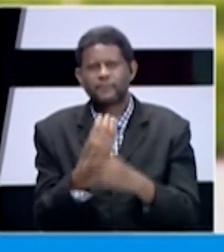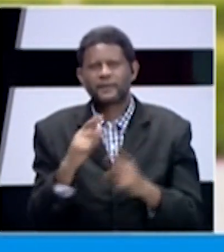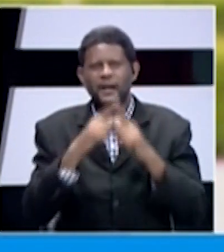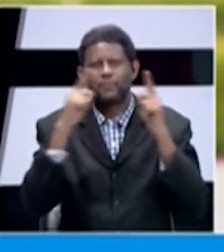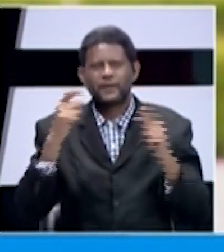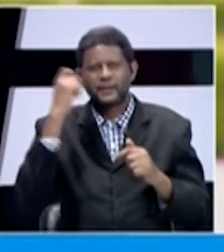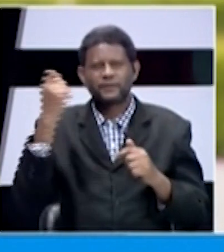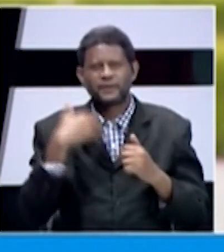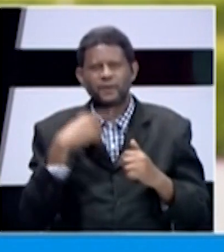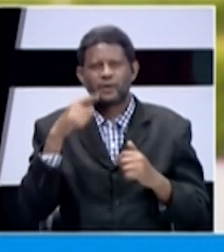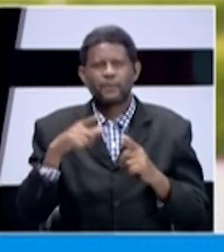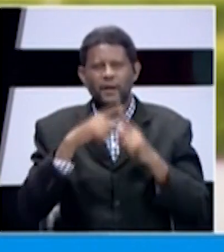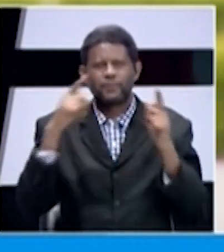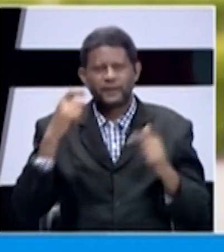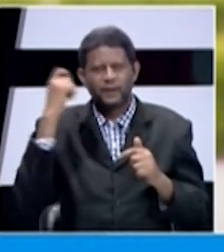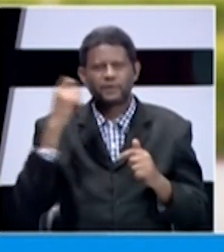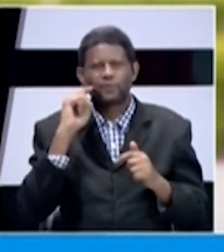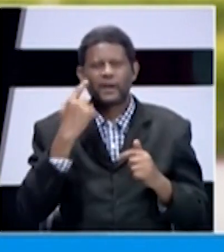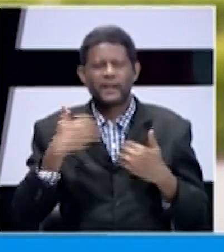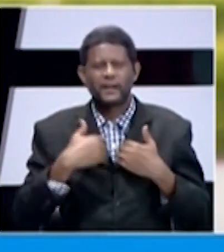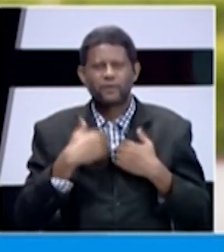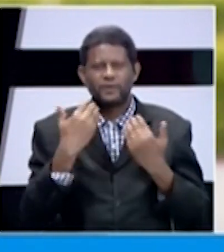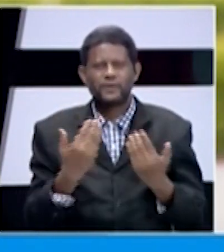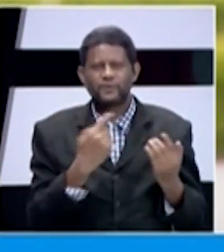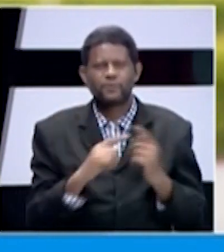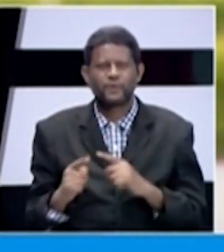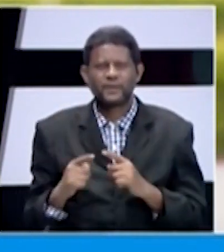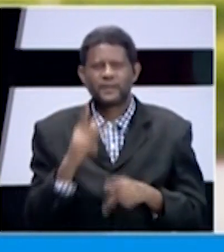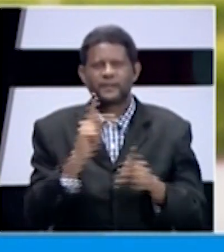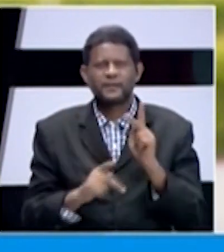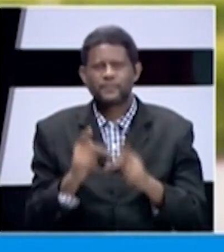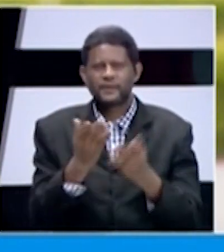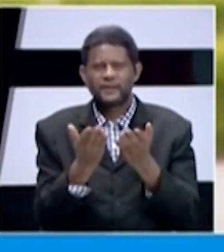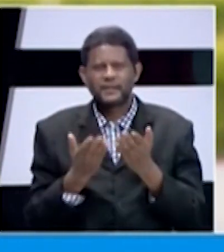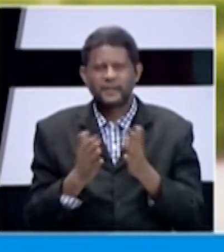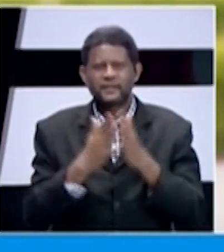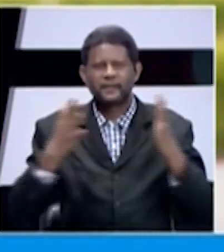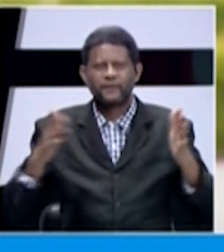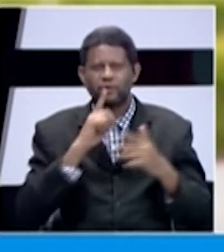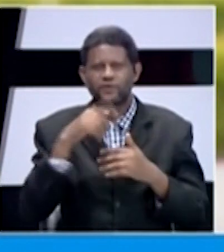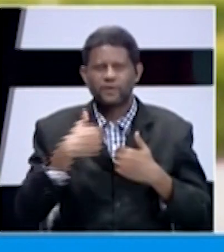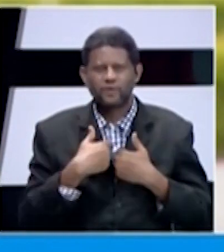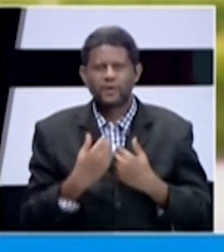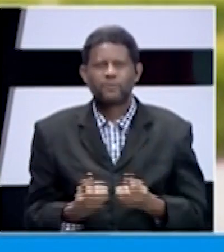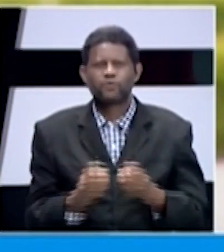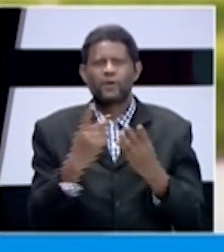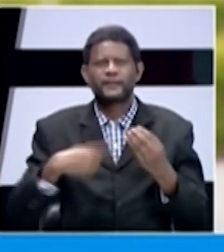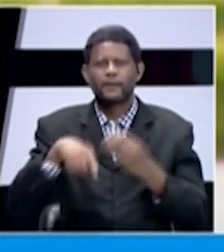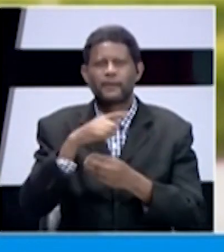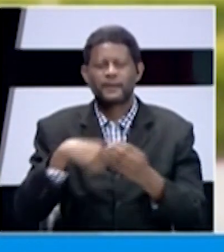ኣለዉ እቶም ዓበይቲ ዓወታት ዋሊሃሉ ግን ህዝቢ እውን ናይቲ ሕብረተሰብ ጠለብ ዝሰፈ እዩ ዘሎ ብዙሓት